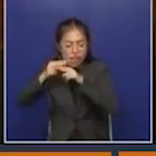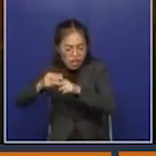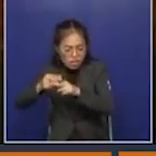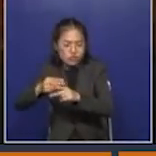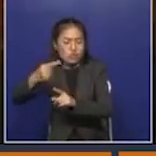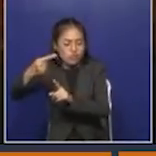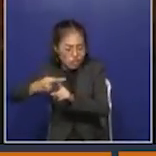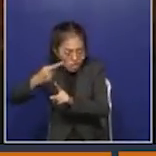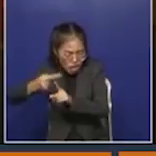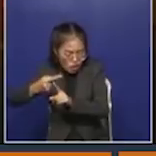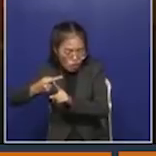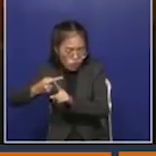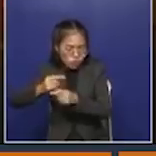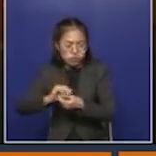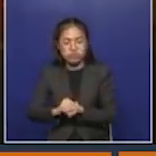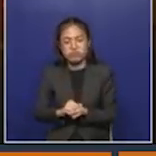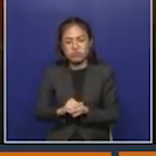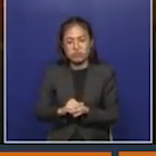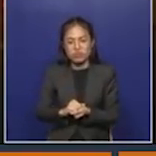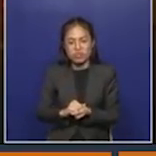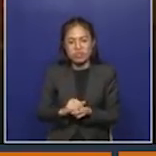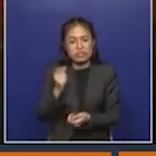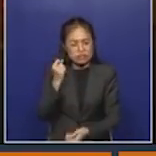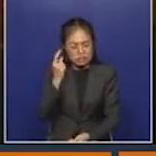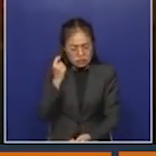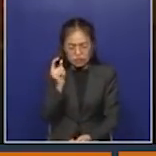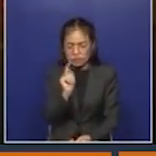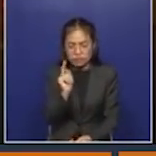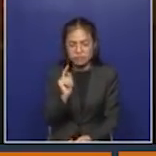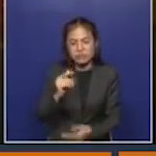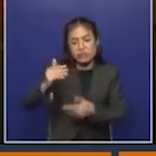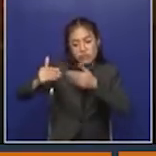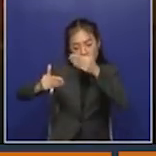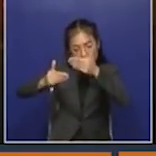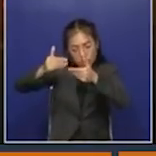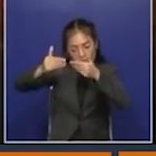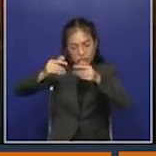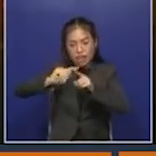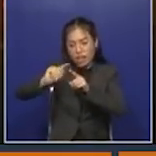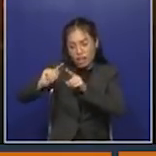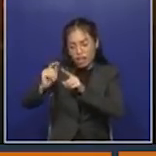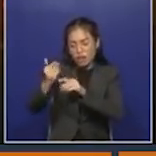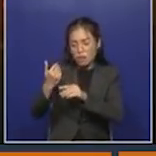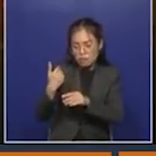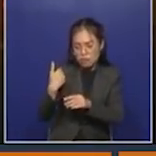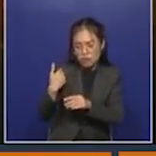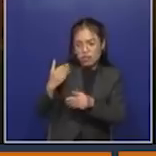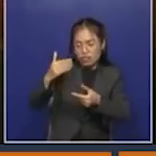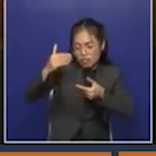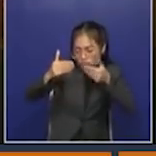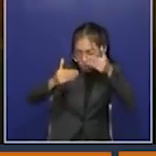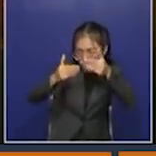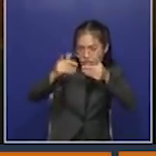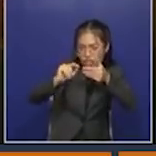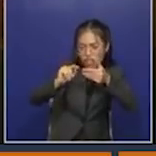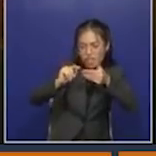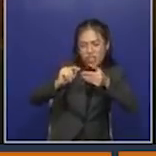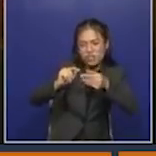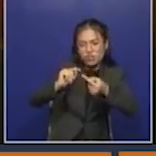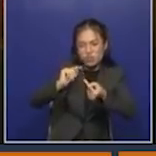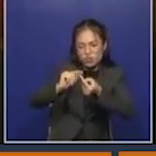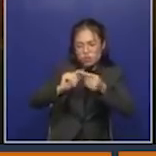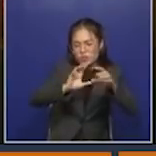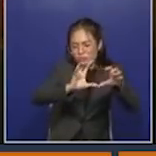คะและเป็นส่วนเราเข้าใจดีว่าหลายๆกิจการนะคะอาจจะเป็นกิจการที่ขาดทุน